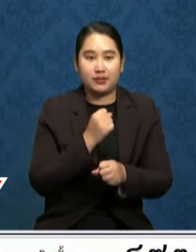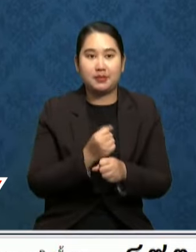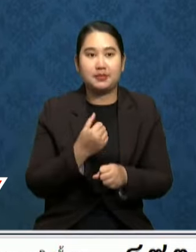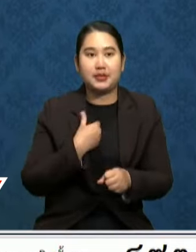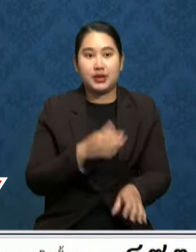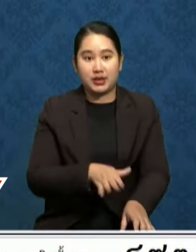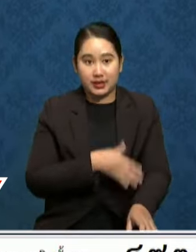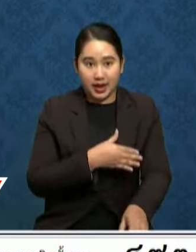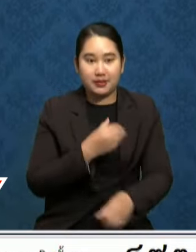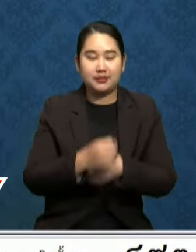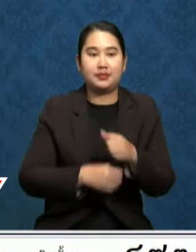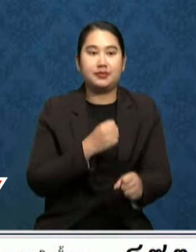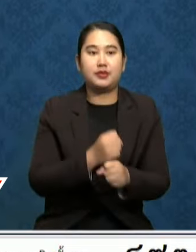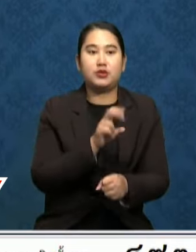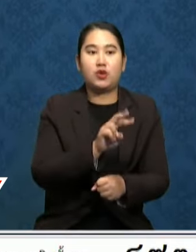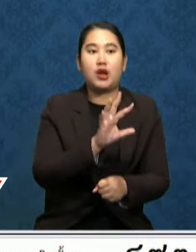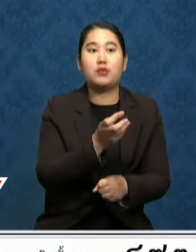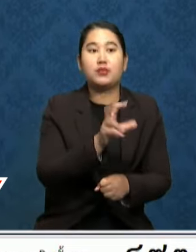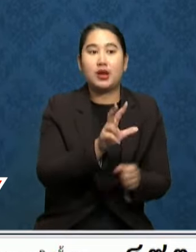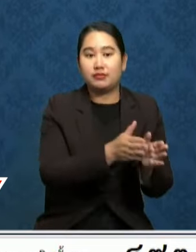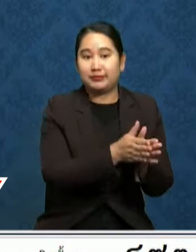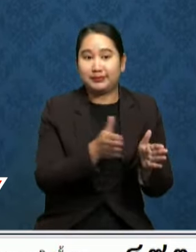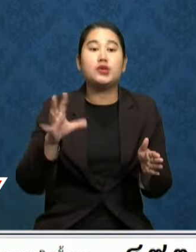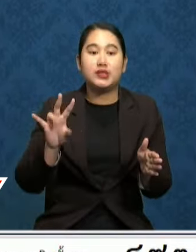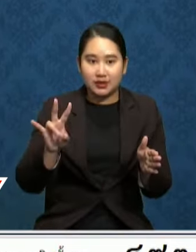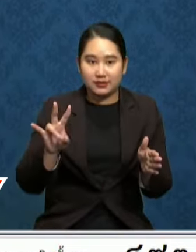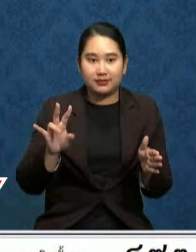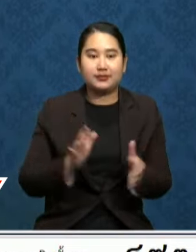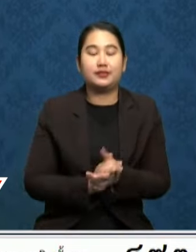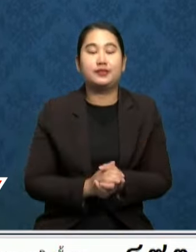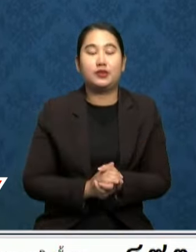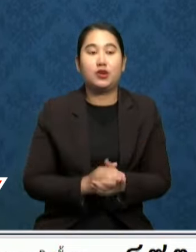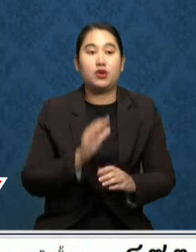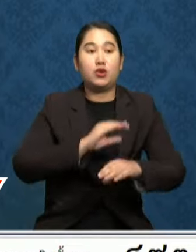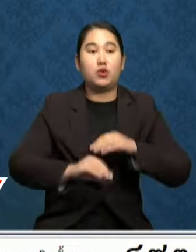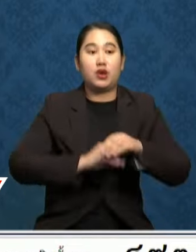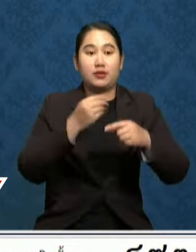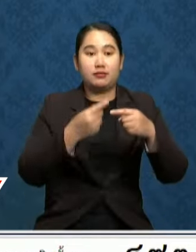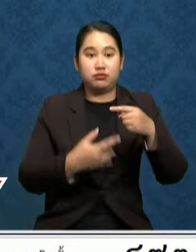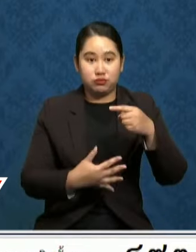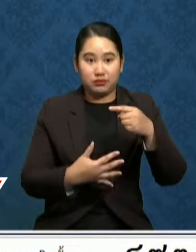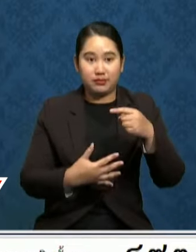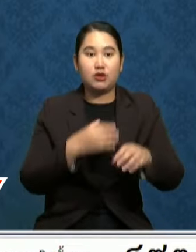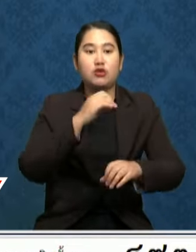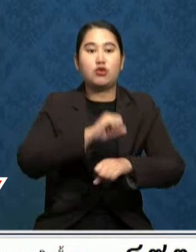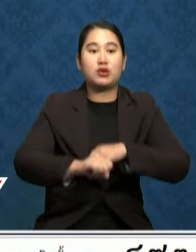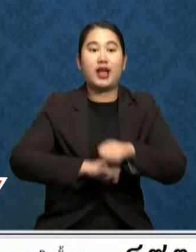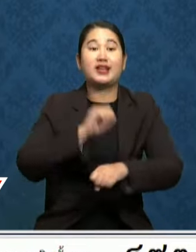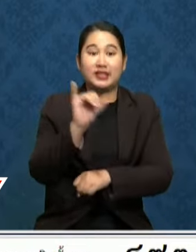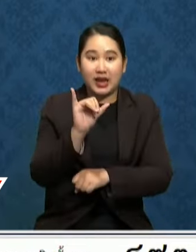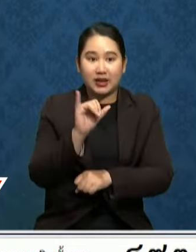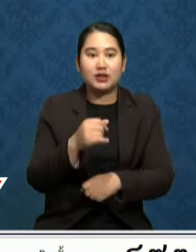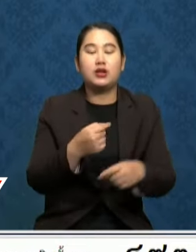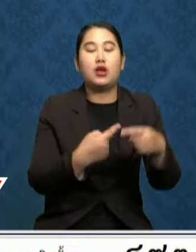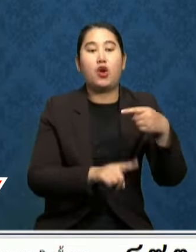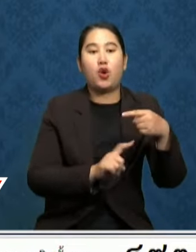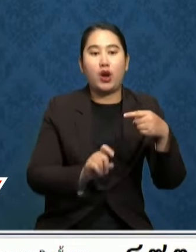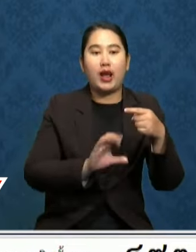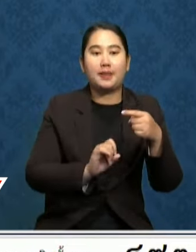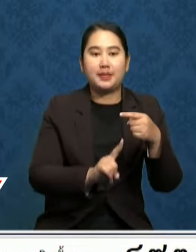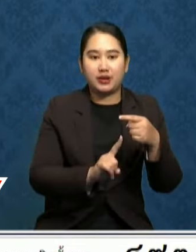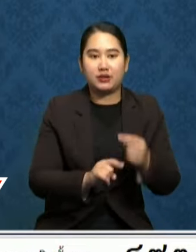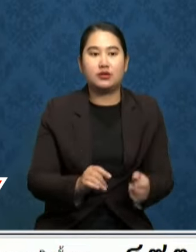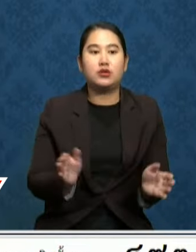งมีมาตงแตปี 63 ไล่มาจถปี 67 นนะครับมีจำนวนโครงการทยไมไดเร่มก่อซ้า 151 โครงการ